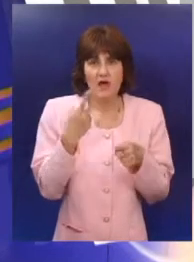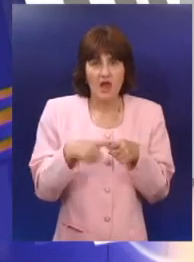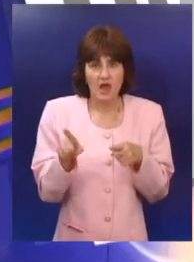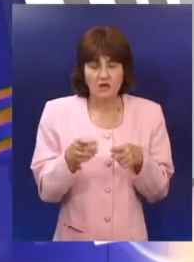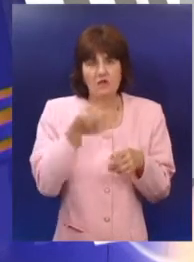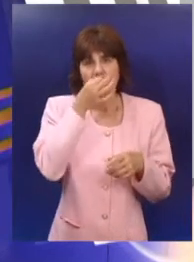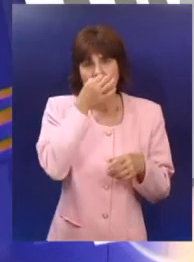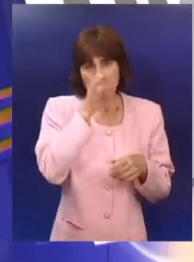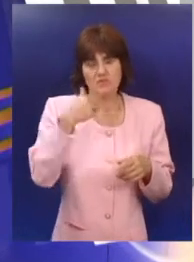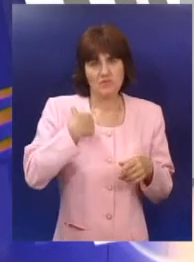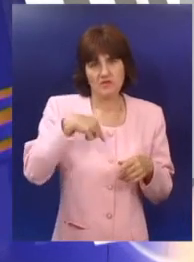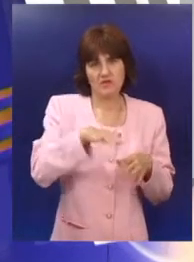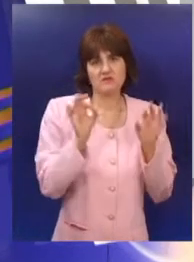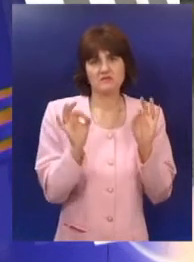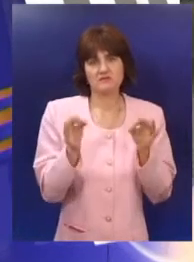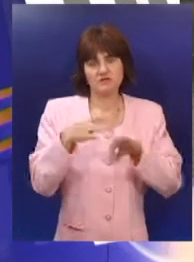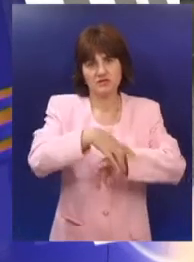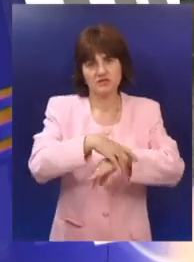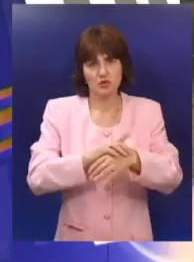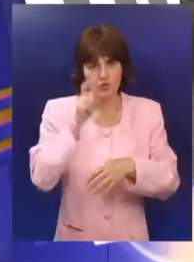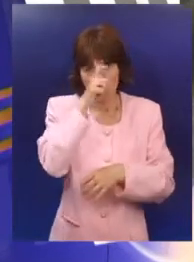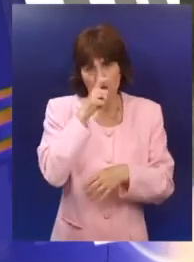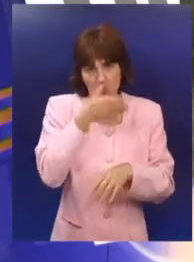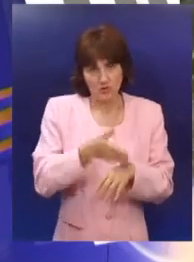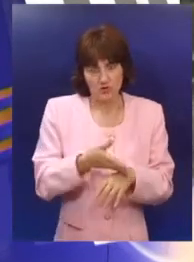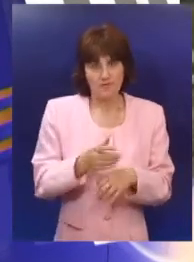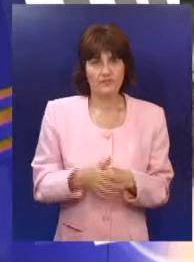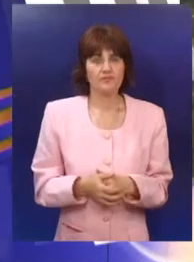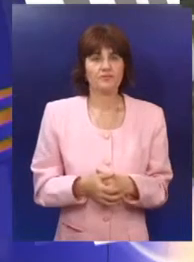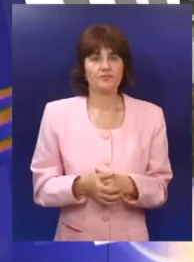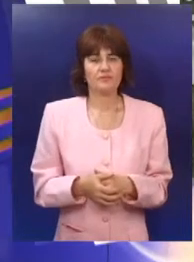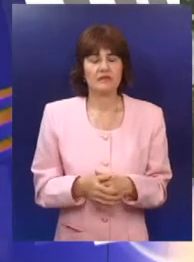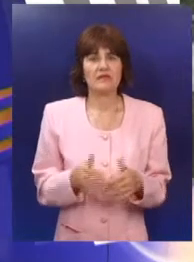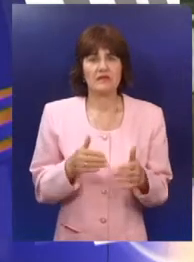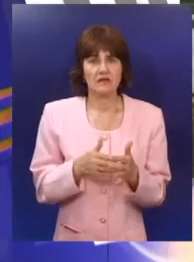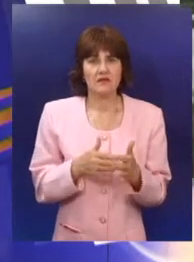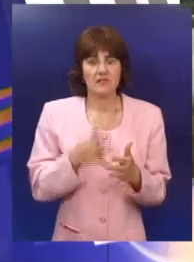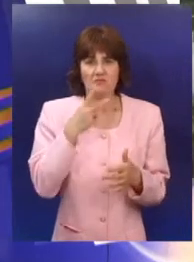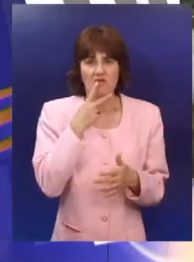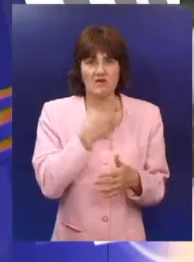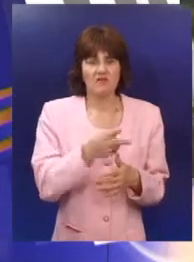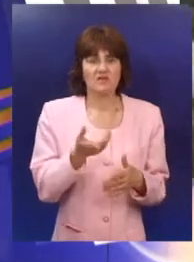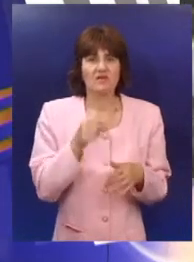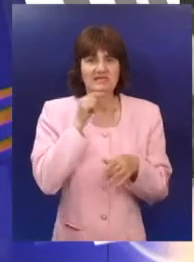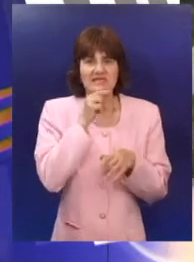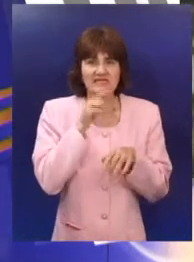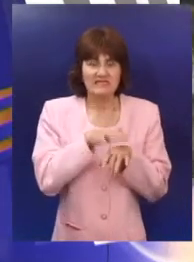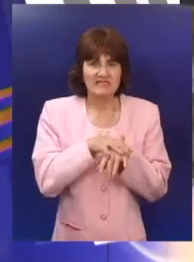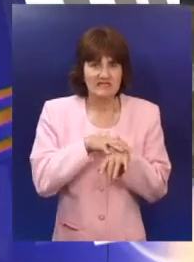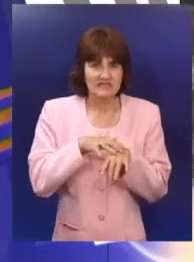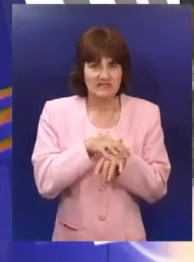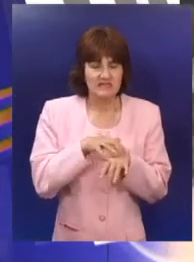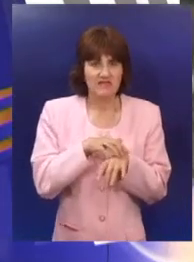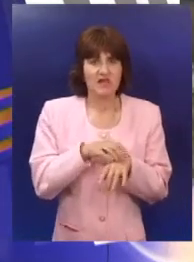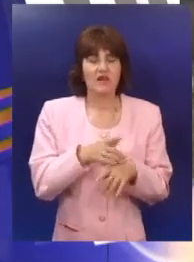radi, najbolje da konsultujemo stručnjaka. Ono što je bitno pomenuti jeste da je potrebno razlikovati lokalnu reakciju od crvenila